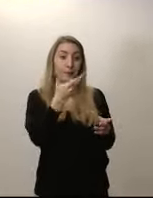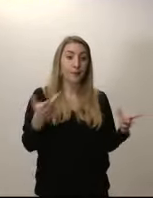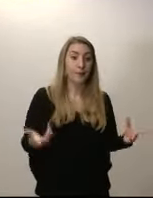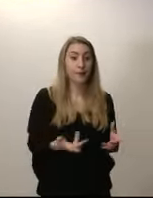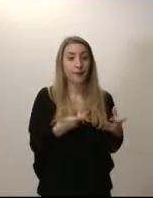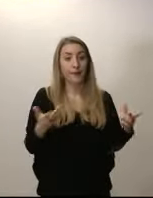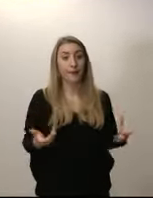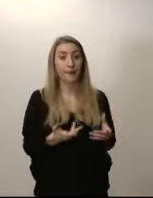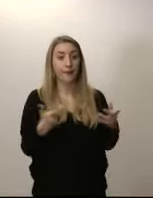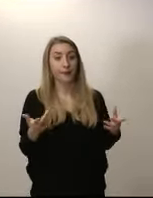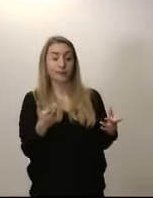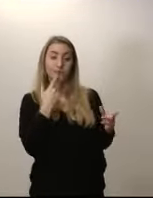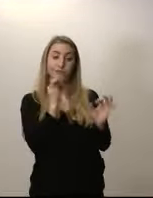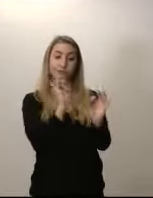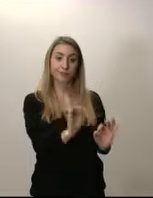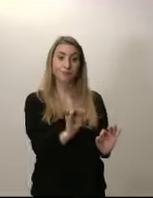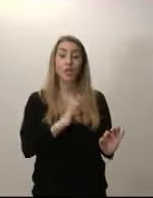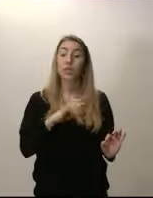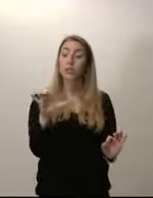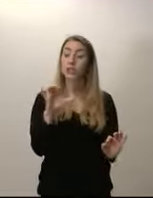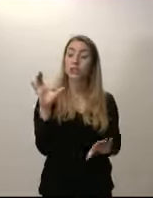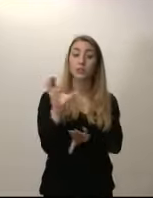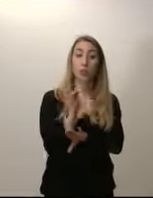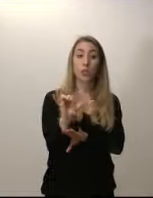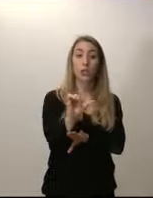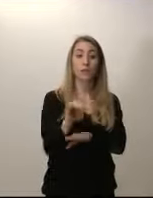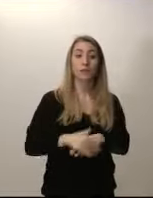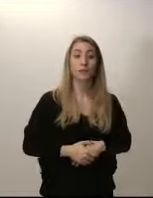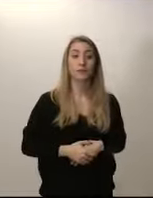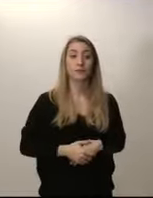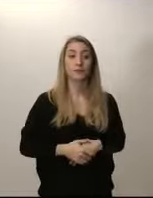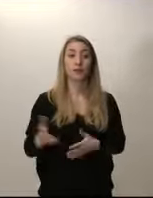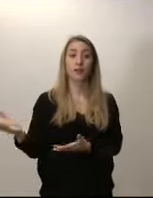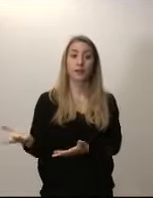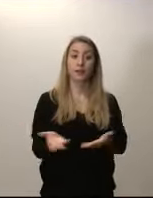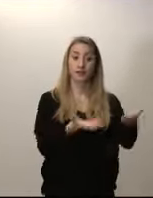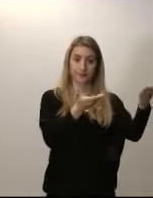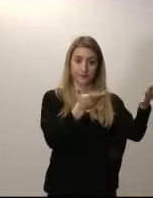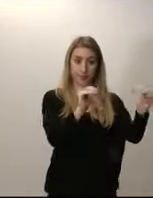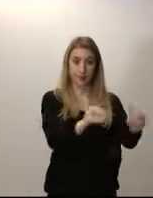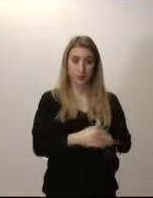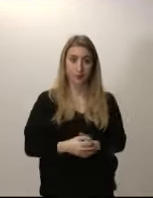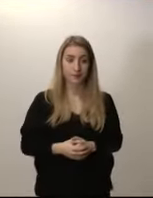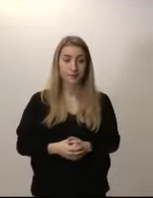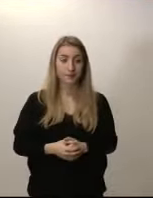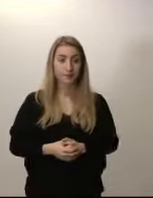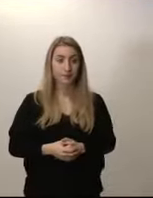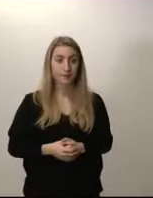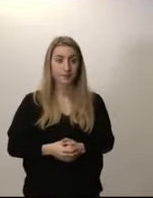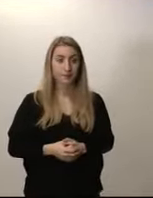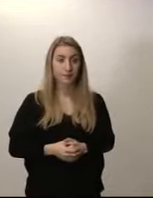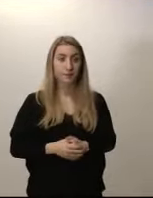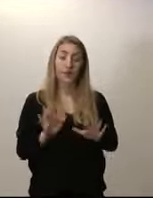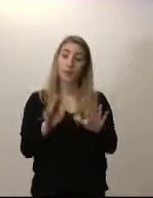presque de bonne tenue, y a-t-il des oppositions? Ah, quand même, ça nous aurait déçu. Y a-t-il